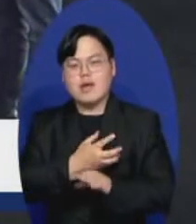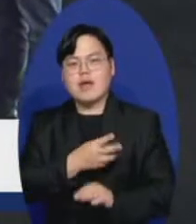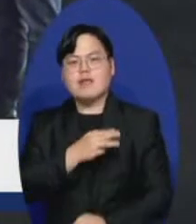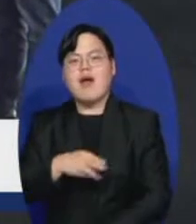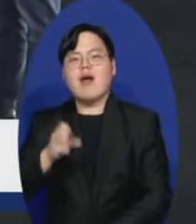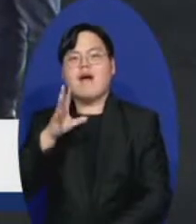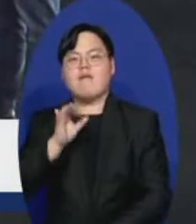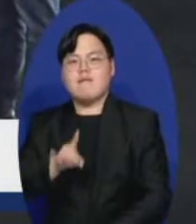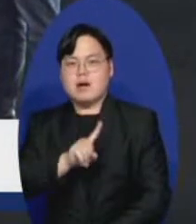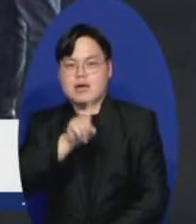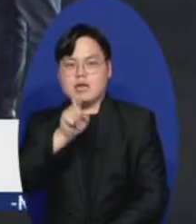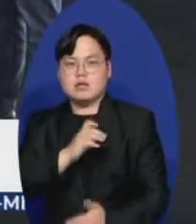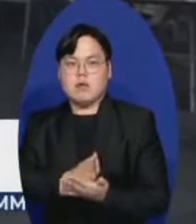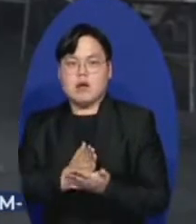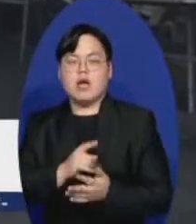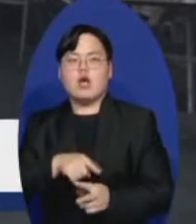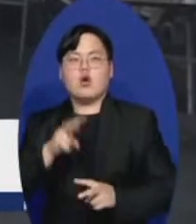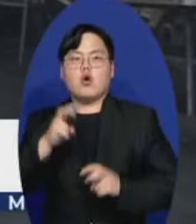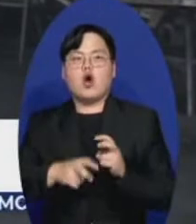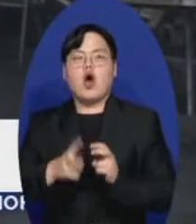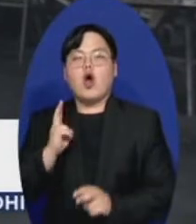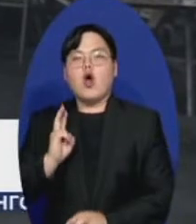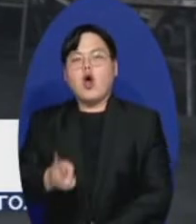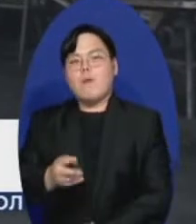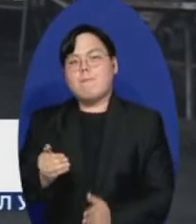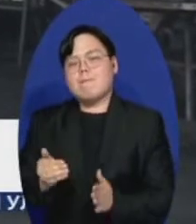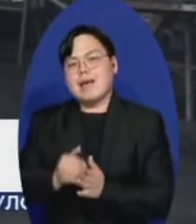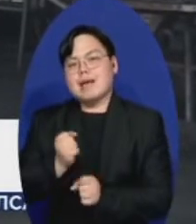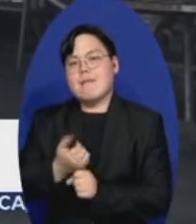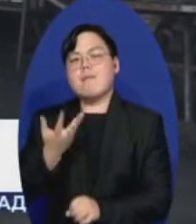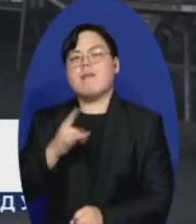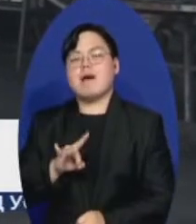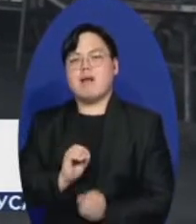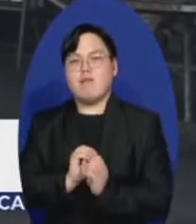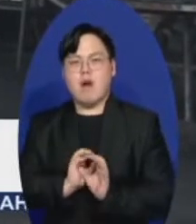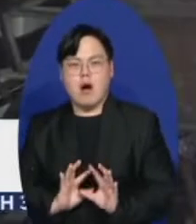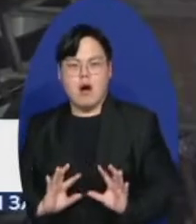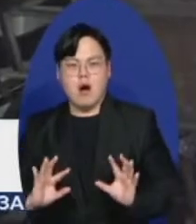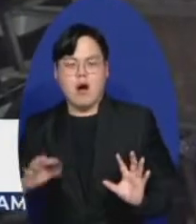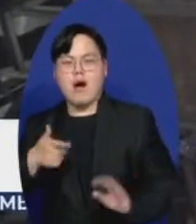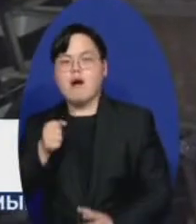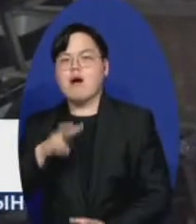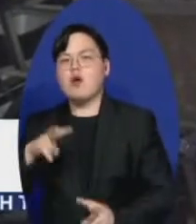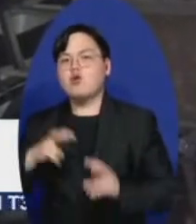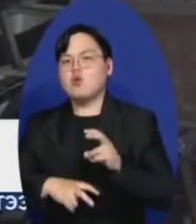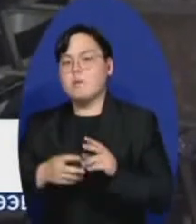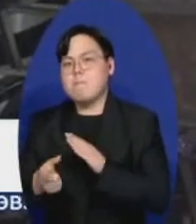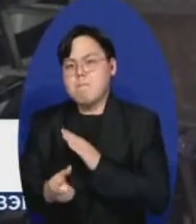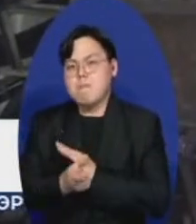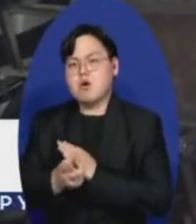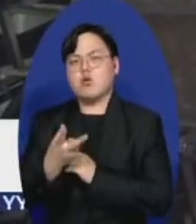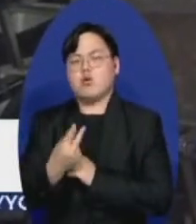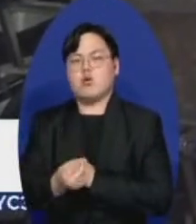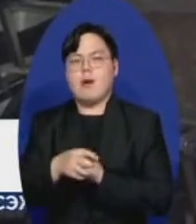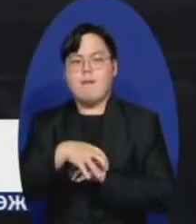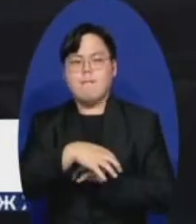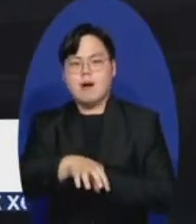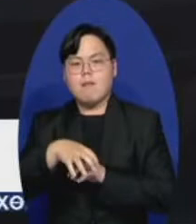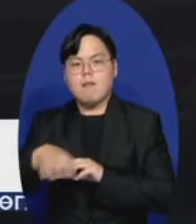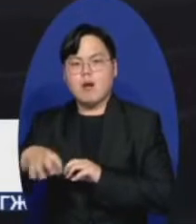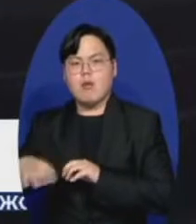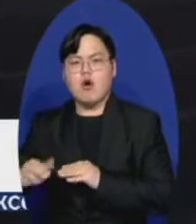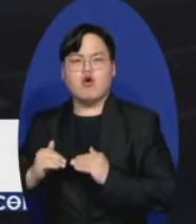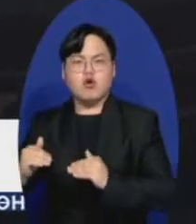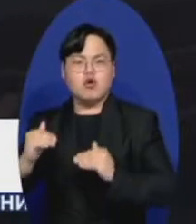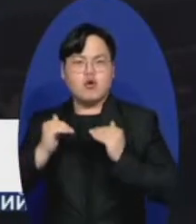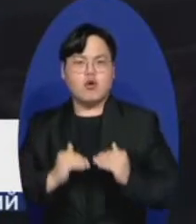байгаа. Эдгээр үйлдвэрүүд 2000 орчим ажлын байр бий болгосон. Мөн гангийн үйлдвэрийн мэрэгчлэлтэн бэлтгэх кластер хэлбэрээр хөгжих эхлэл болж